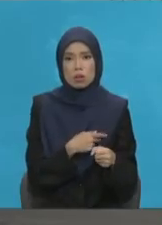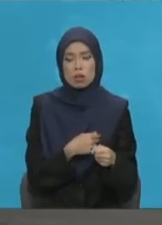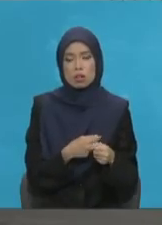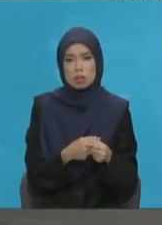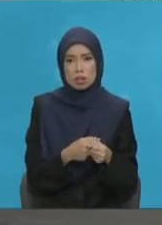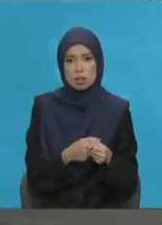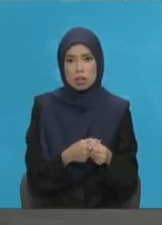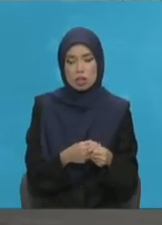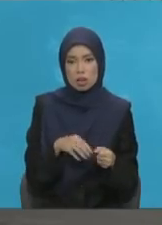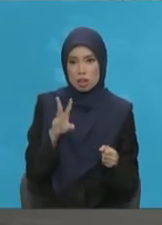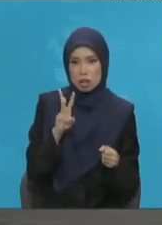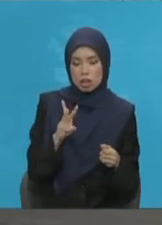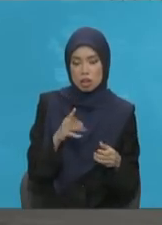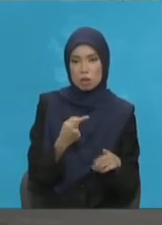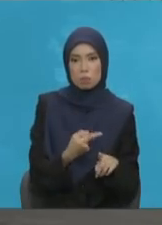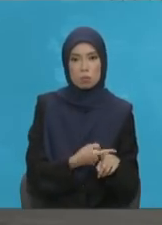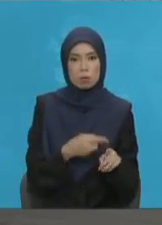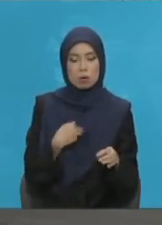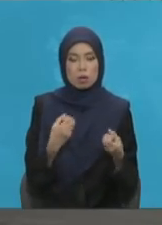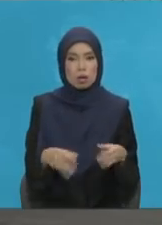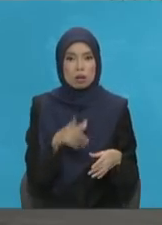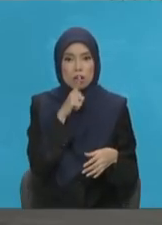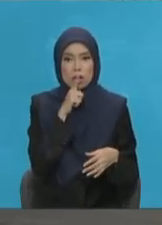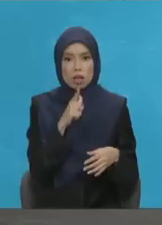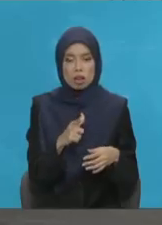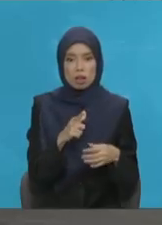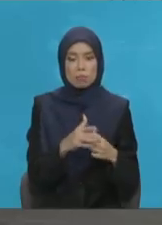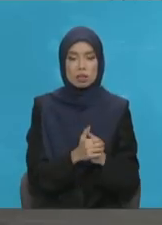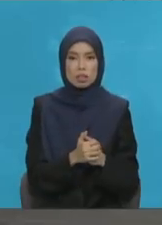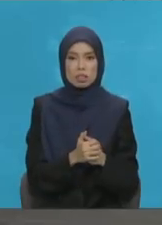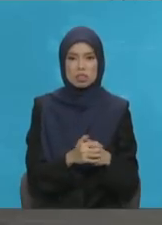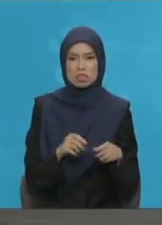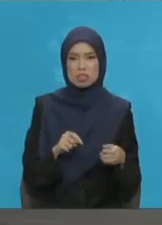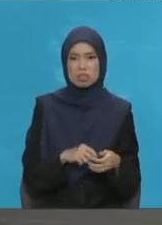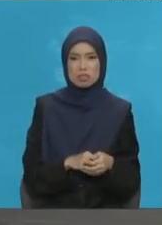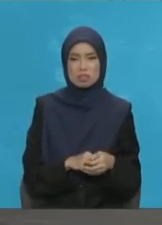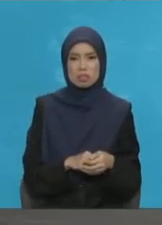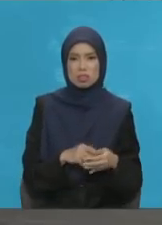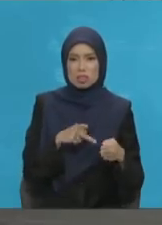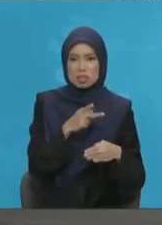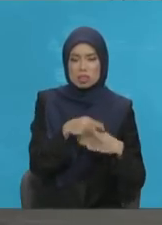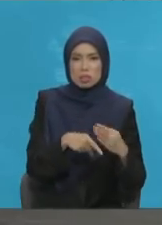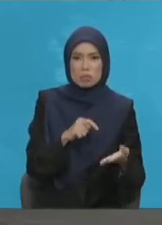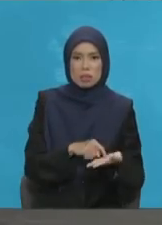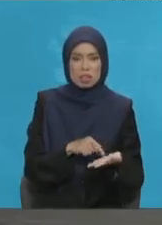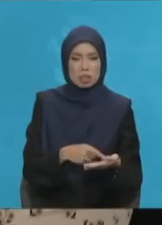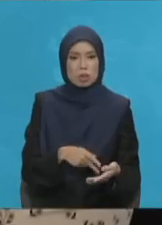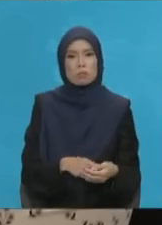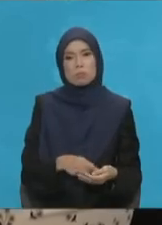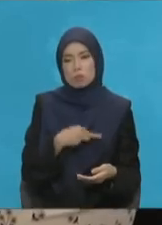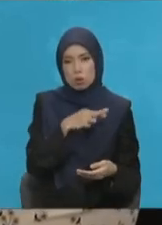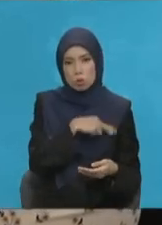masa 6 bulan atau lebih perkara ini dianggap telah merugikan Syarikat